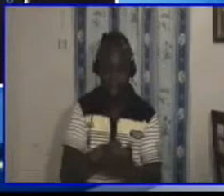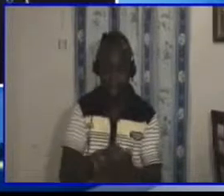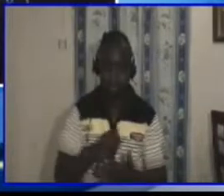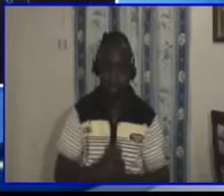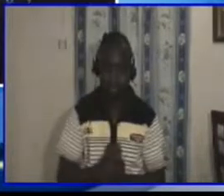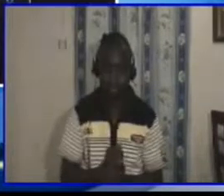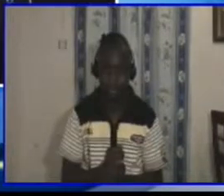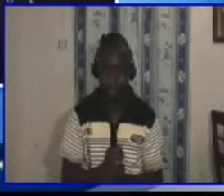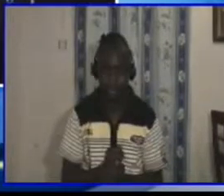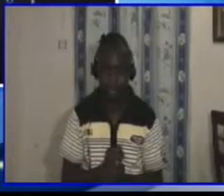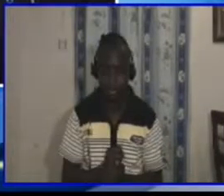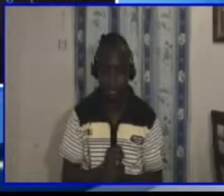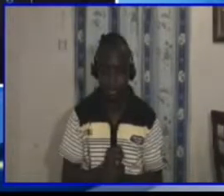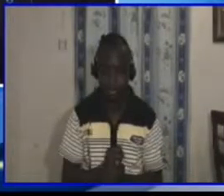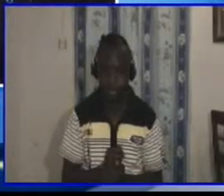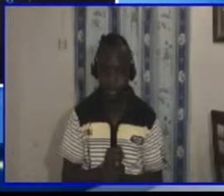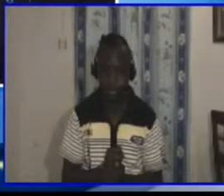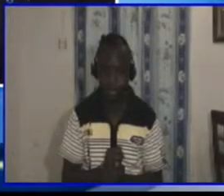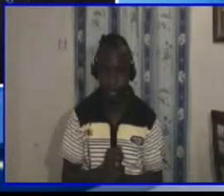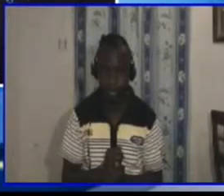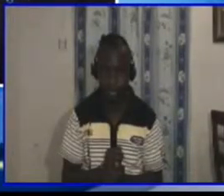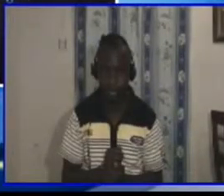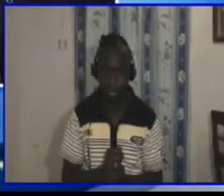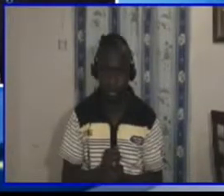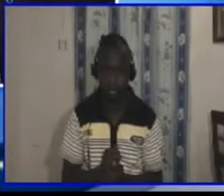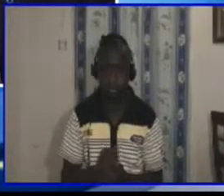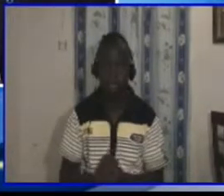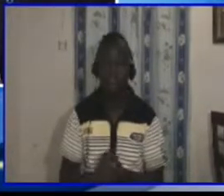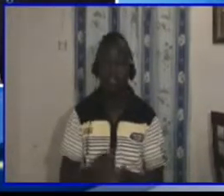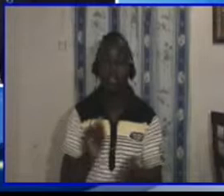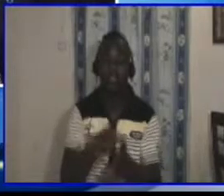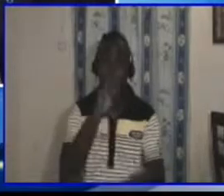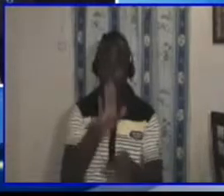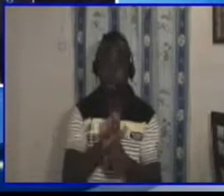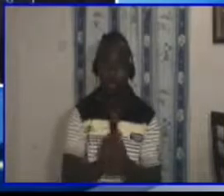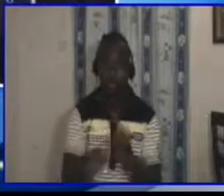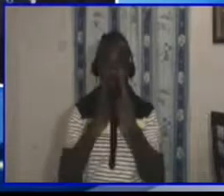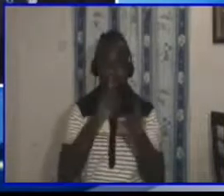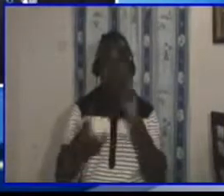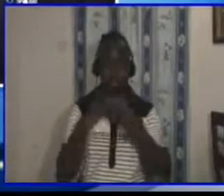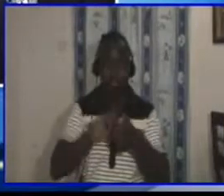abbiamo tutte le promesse nell'antico testamento